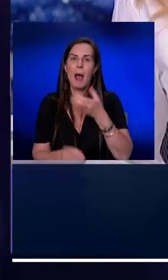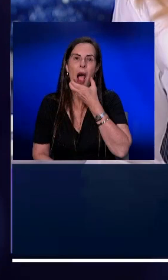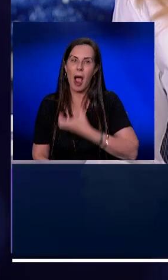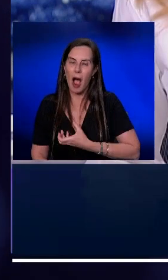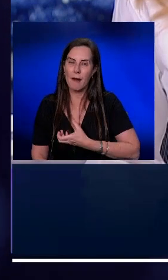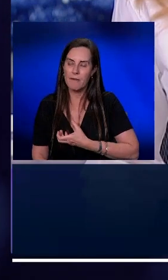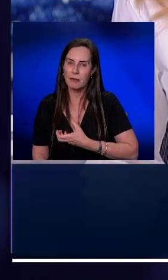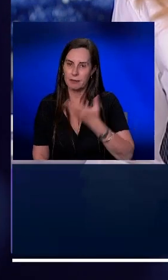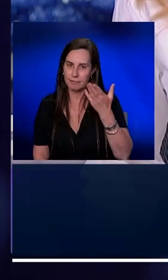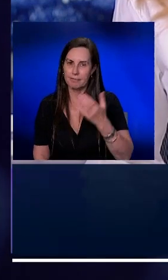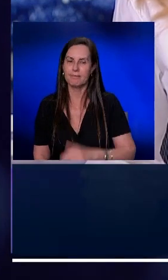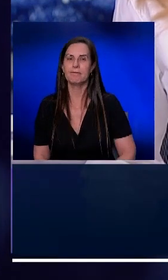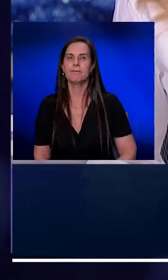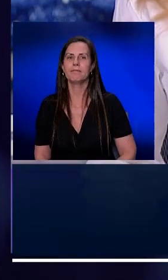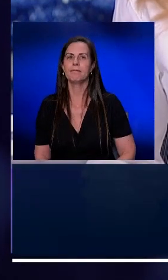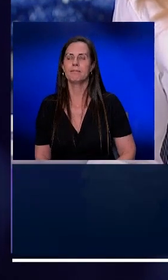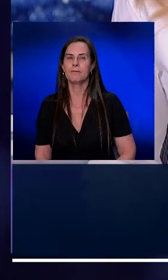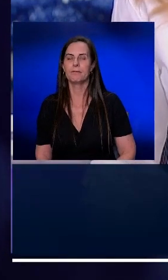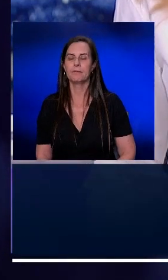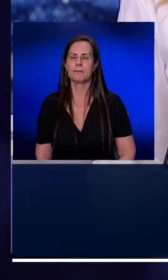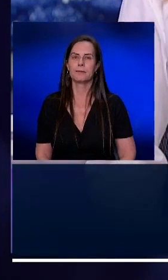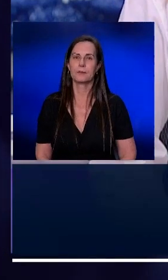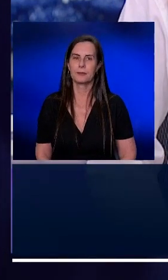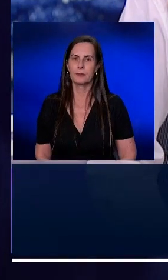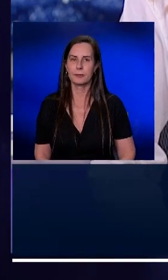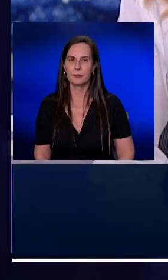ועקיבא וייס, כתבנו אותה, מצטרף אלינו משם, עקיבא.